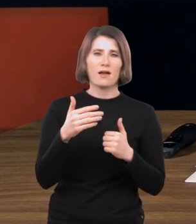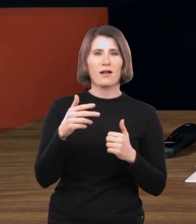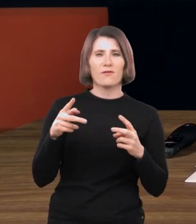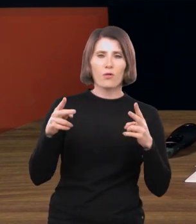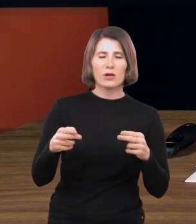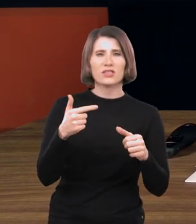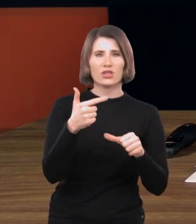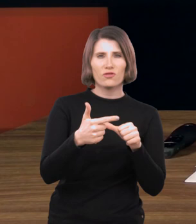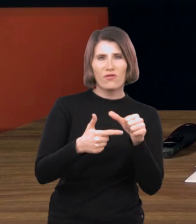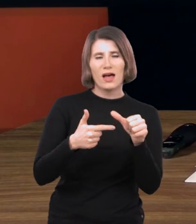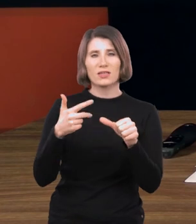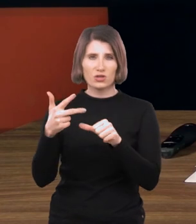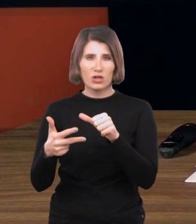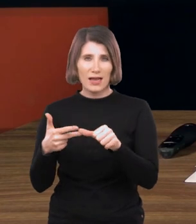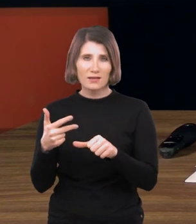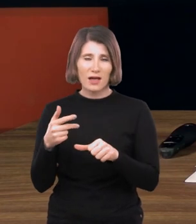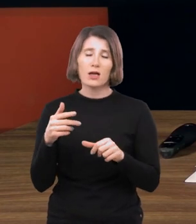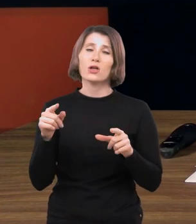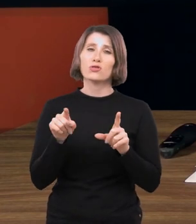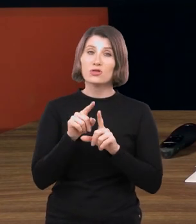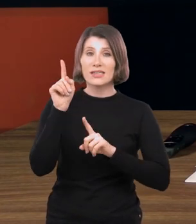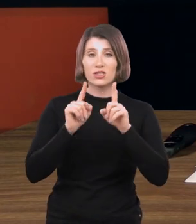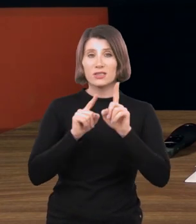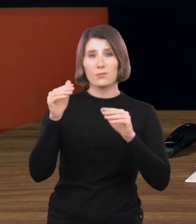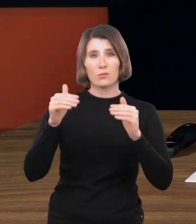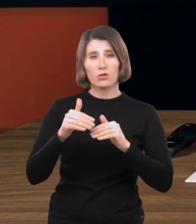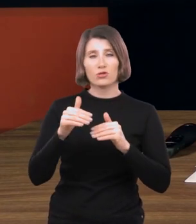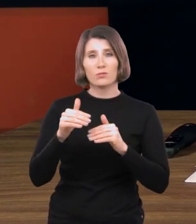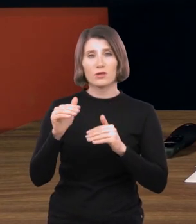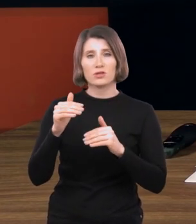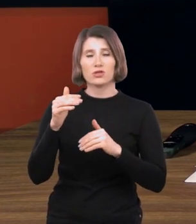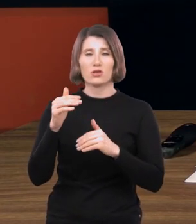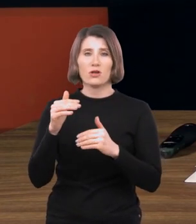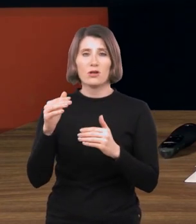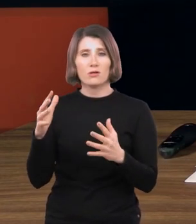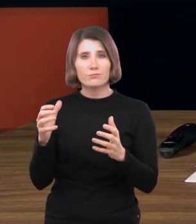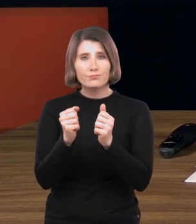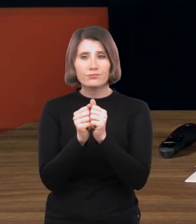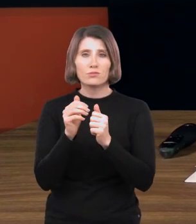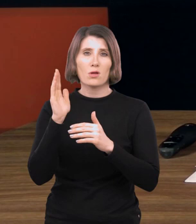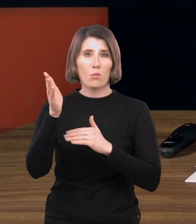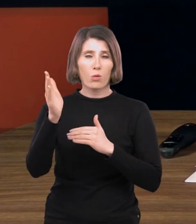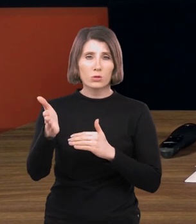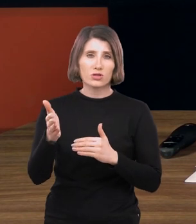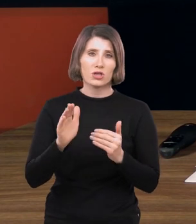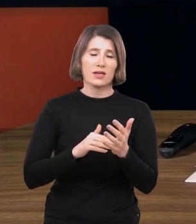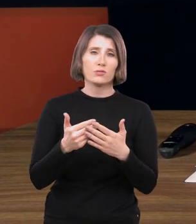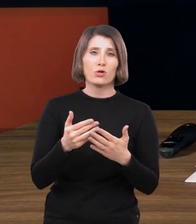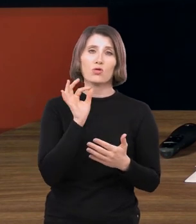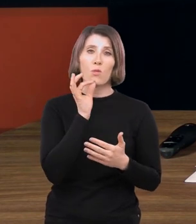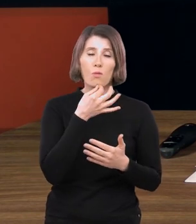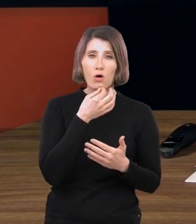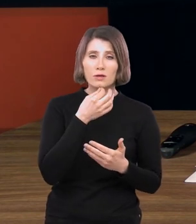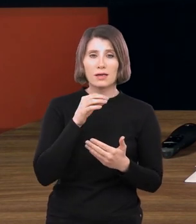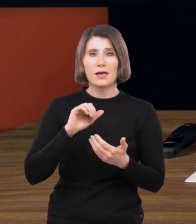że może być diagnozowany również na późniejszym etapie i u nastolatków, a także u osób dorosłych, o